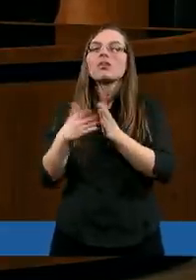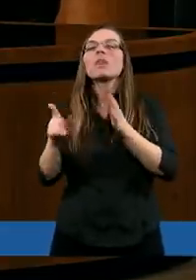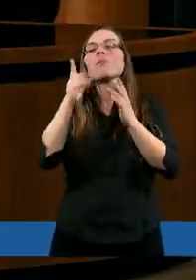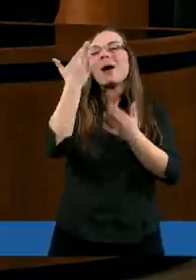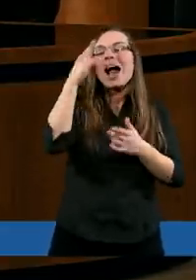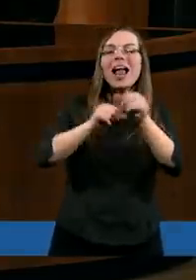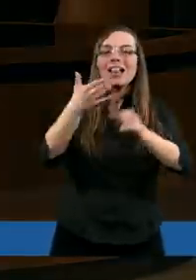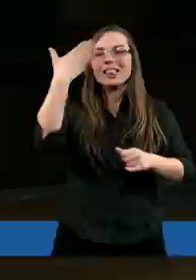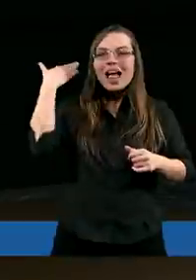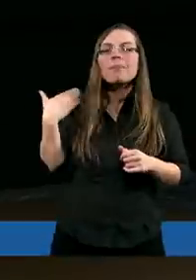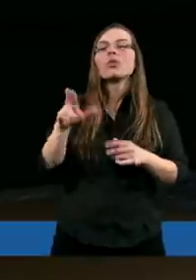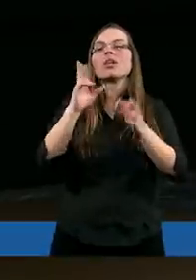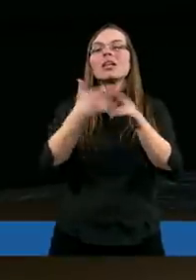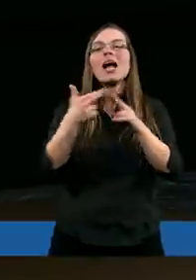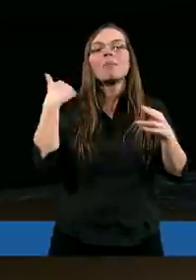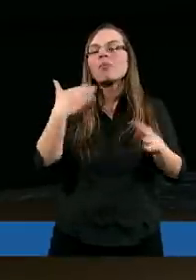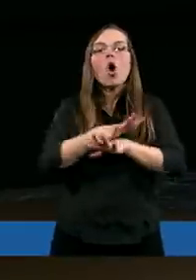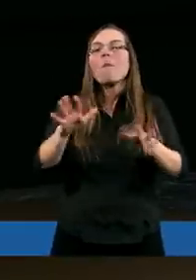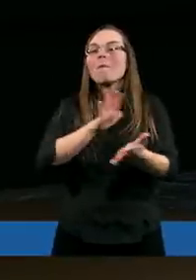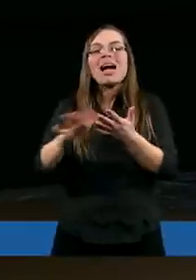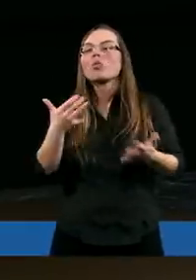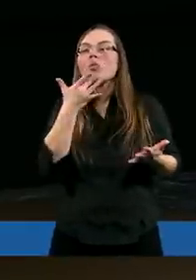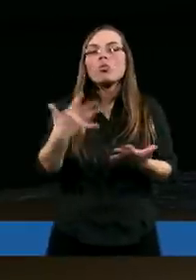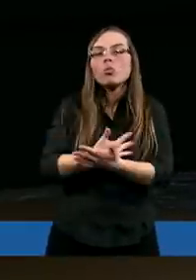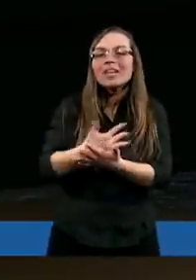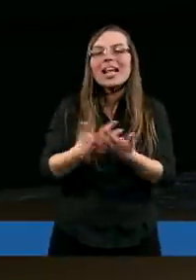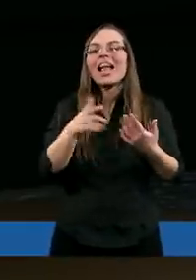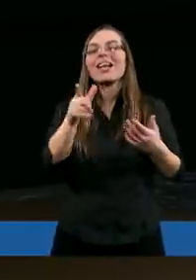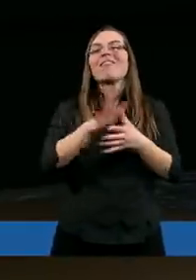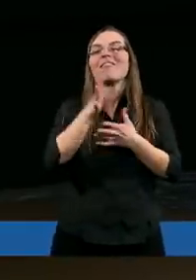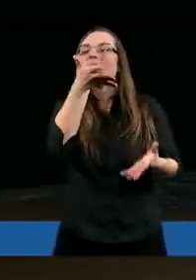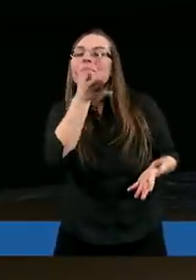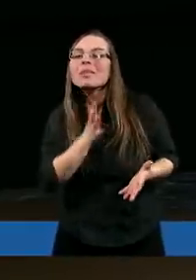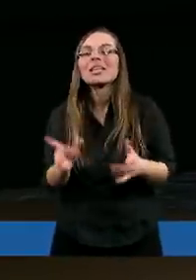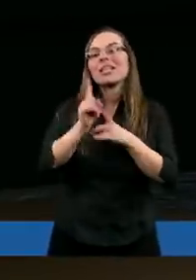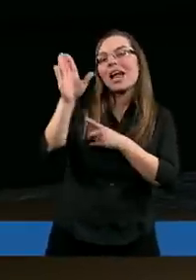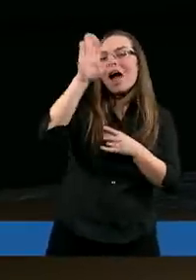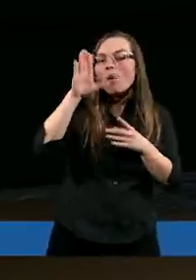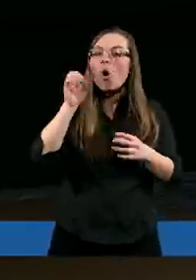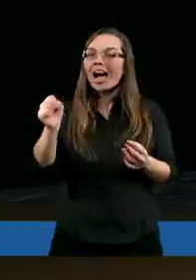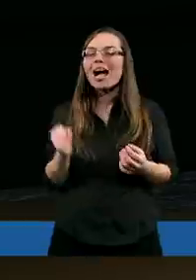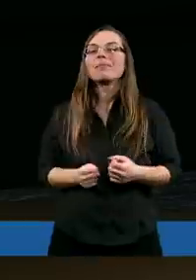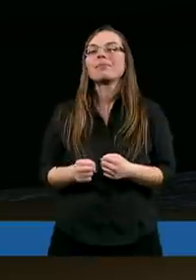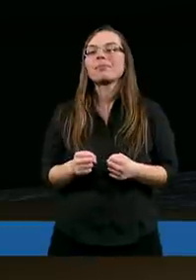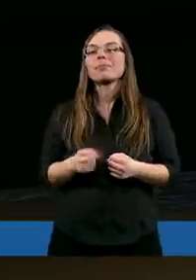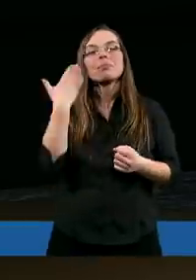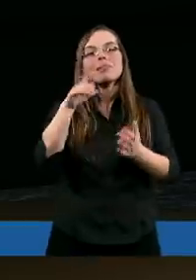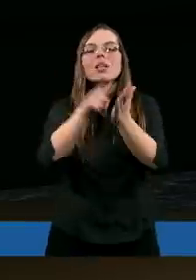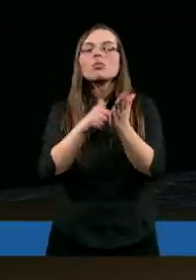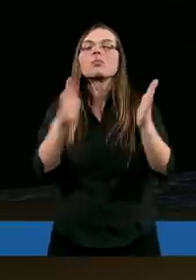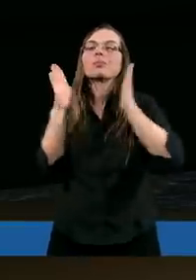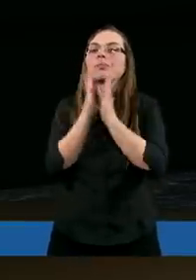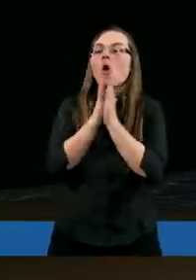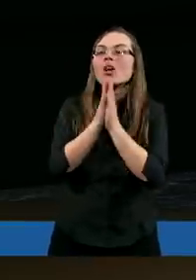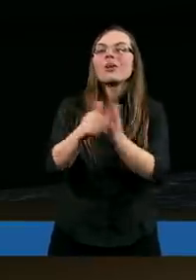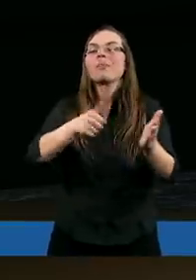Parę lat temu, kiedy czułam się kompletnie bezużyteczna w misji dla Boga, bardzo często się modliłam, żeby